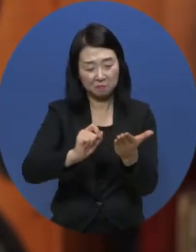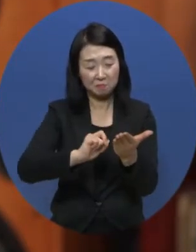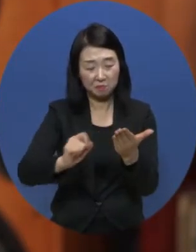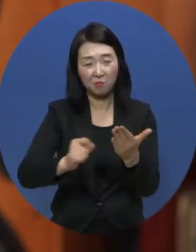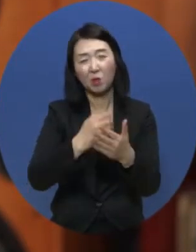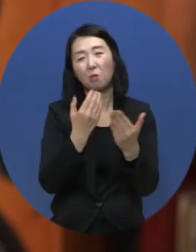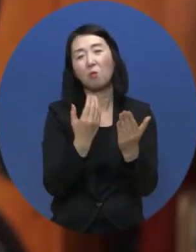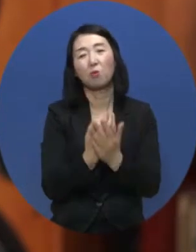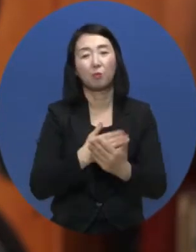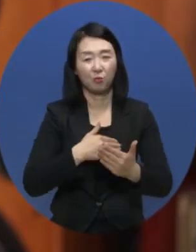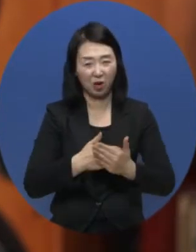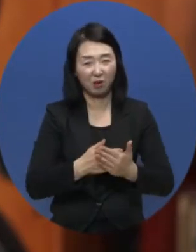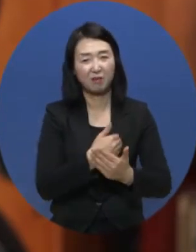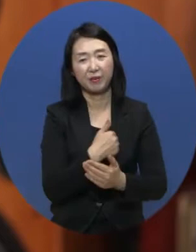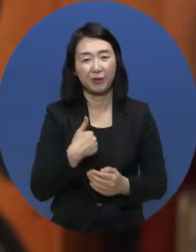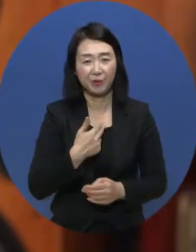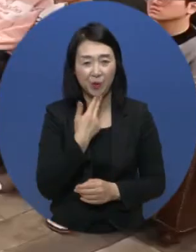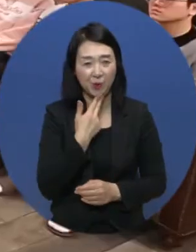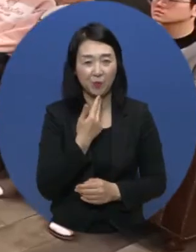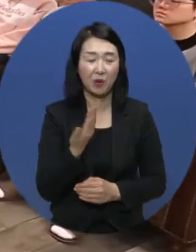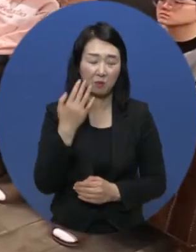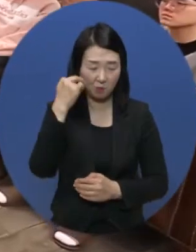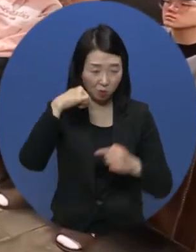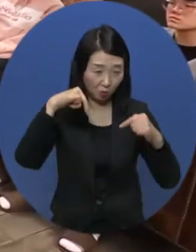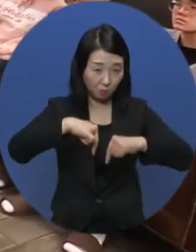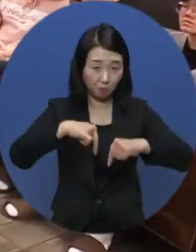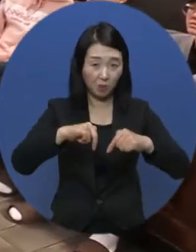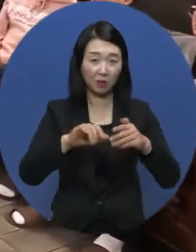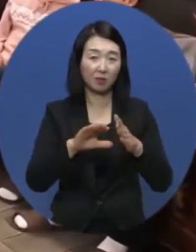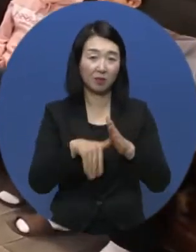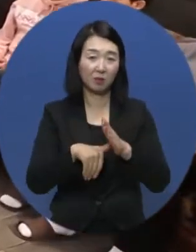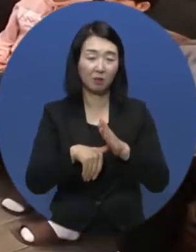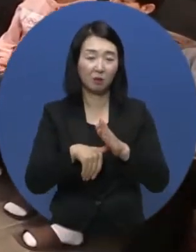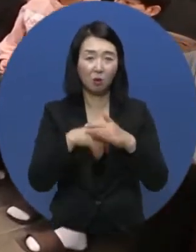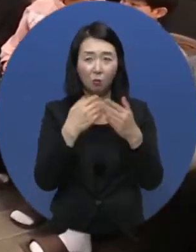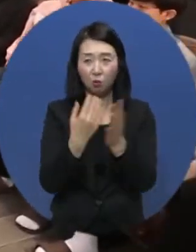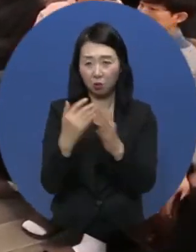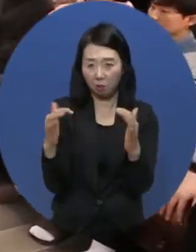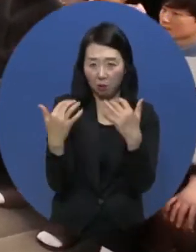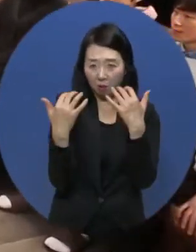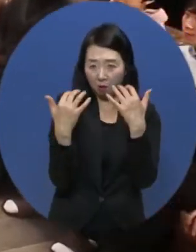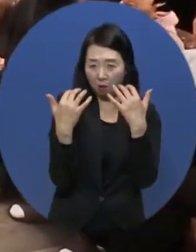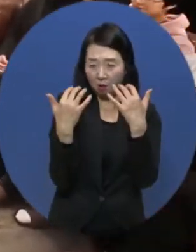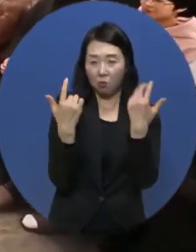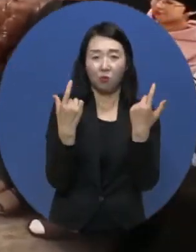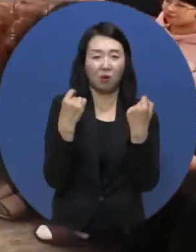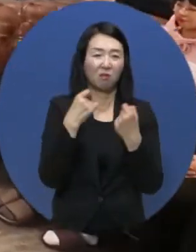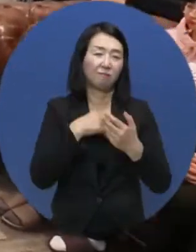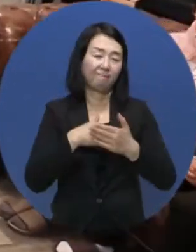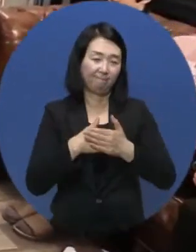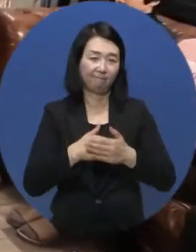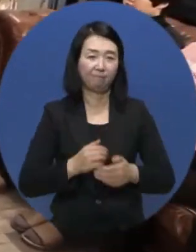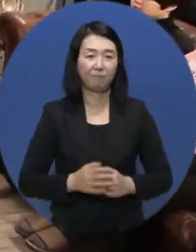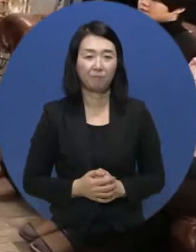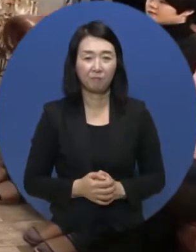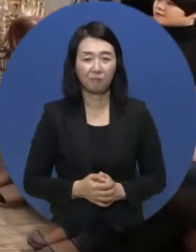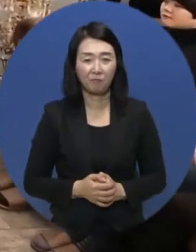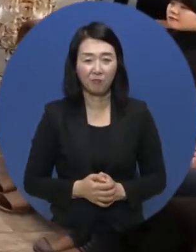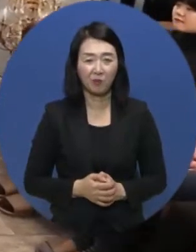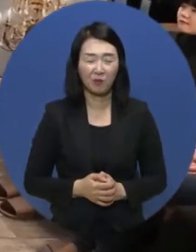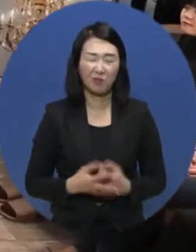불안했었는데요. 뭐 면접 가서도 모두 나만 쳐다보는 것 같은 뭐 그런 불안감, 뭐